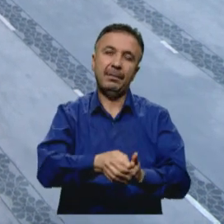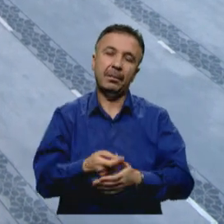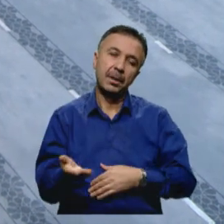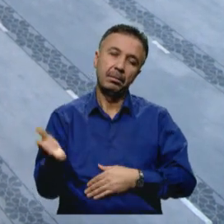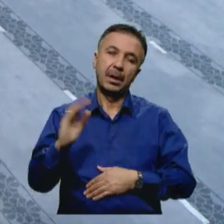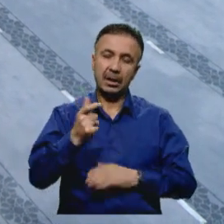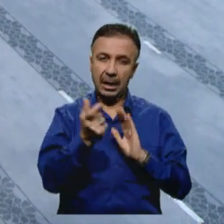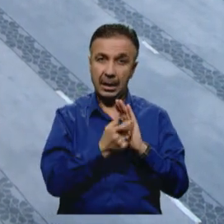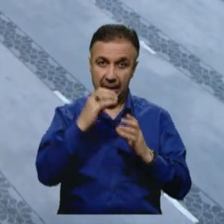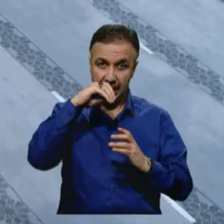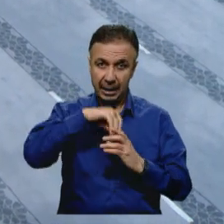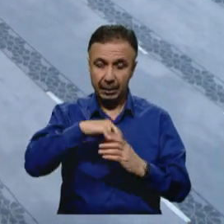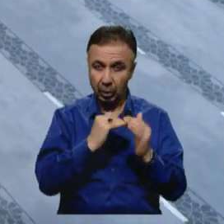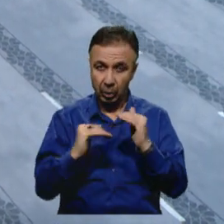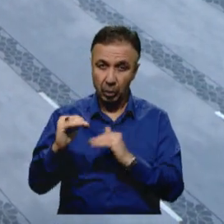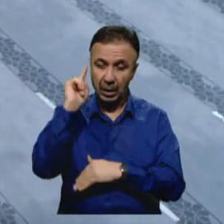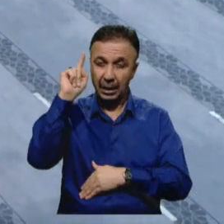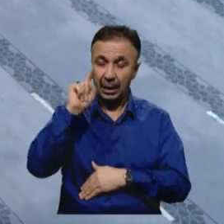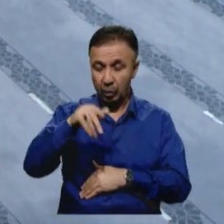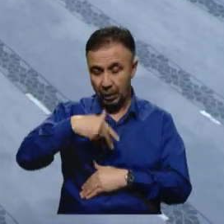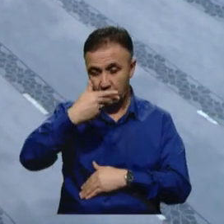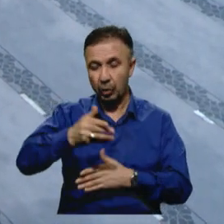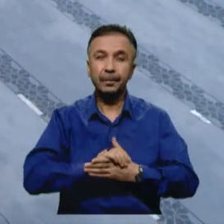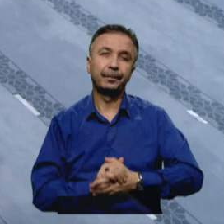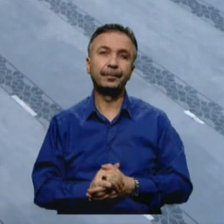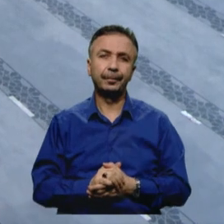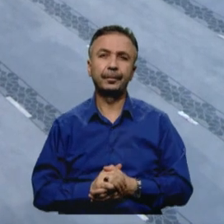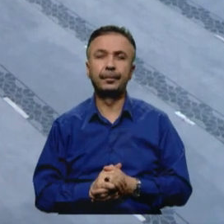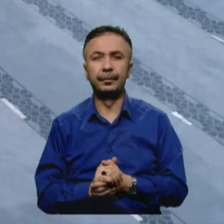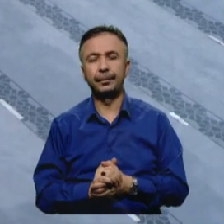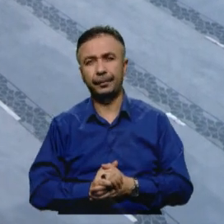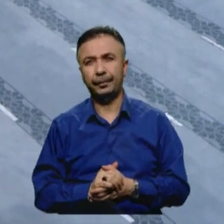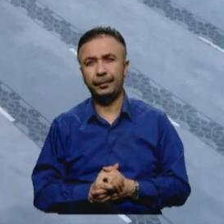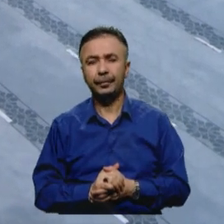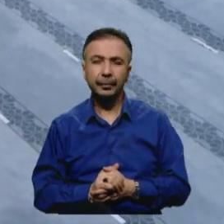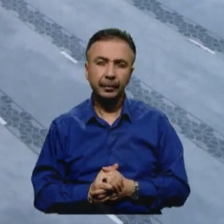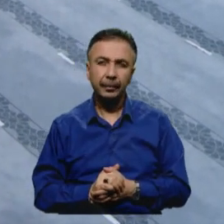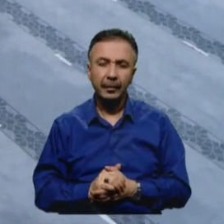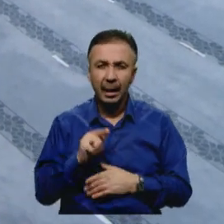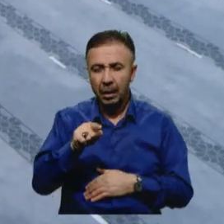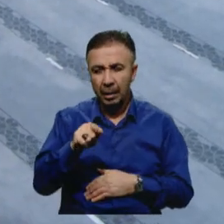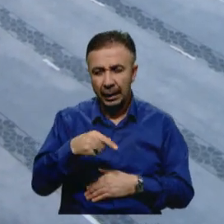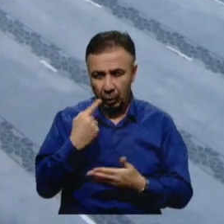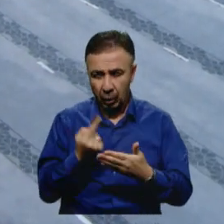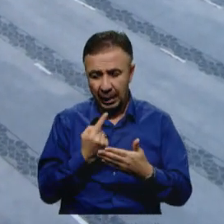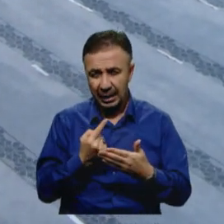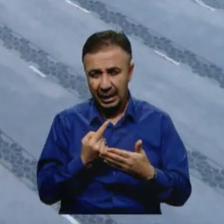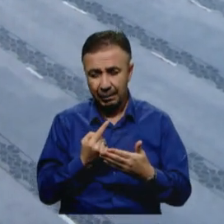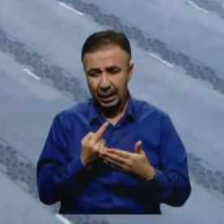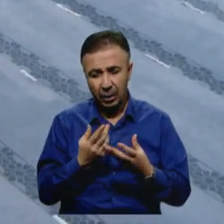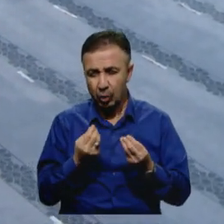ayet-i kerimede "Kul inni umirtu en a'budallaha muhlisan lehuddin." Bu ifade Kur'an-ı Kerim'de çok